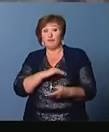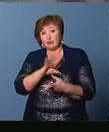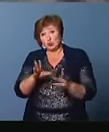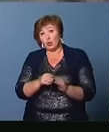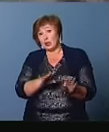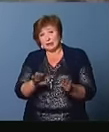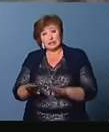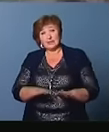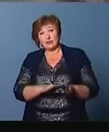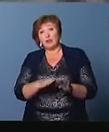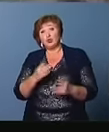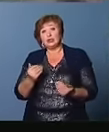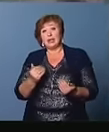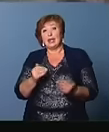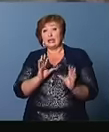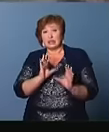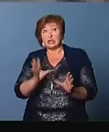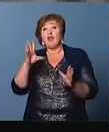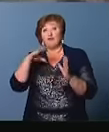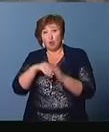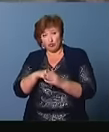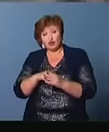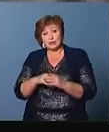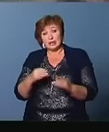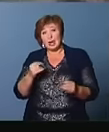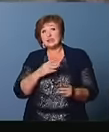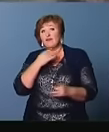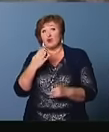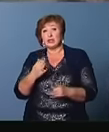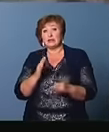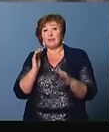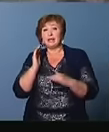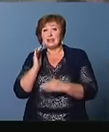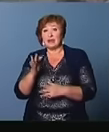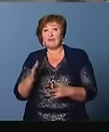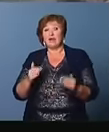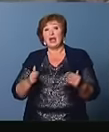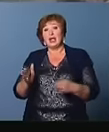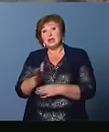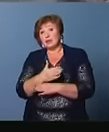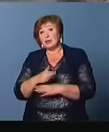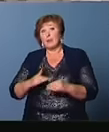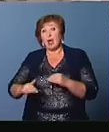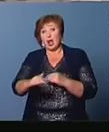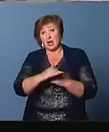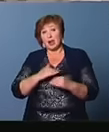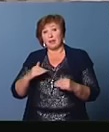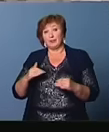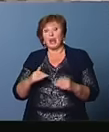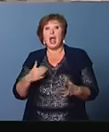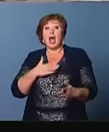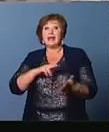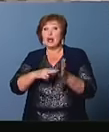многофункциональное помещение, которое можно было бы в том числе в комплексе использовать, когда будут там какие-то праздники и удмуртские в том числе. Пока что